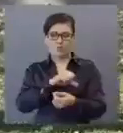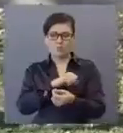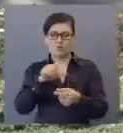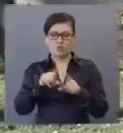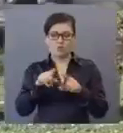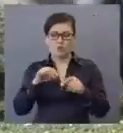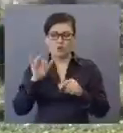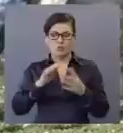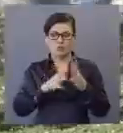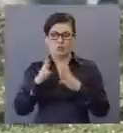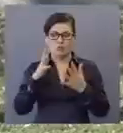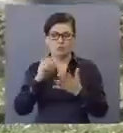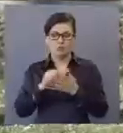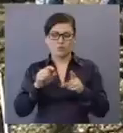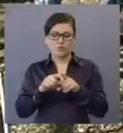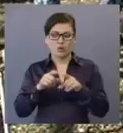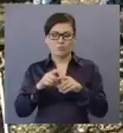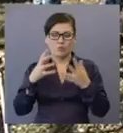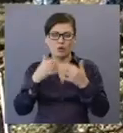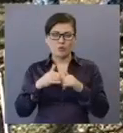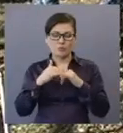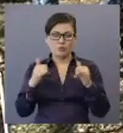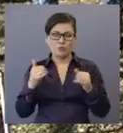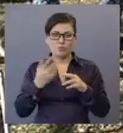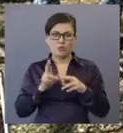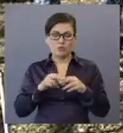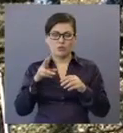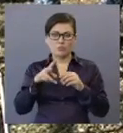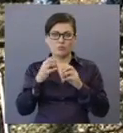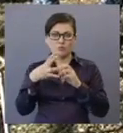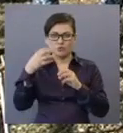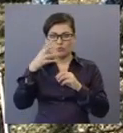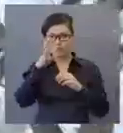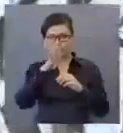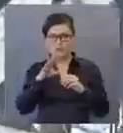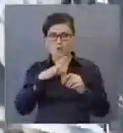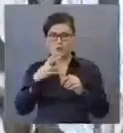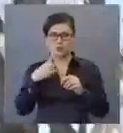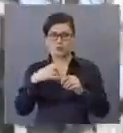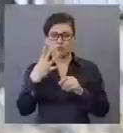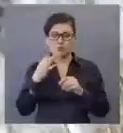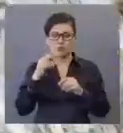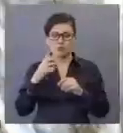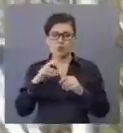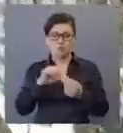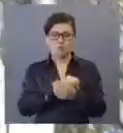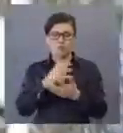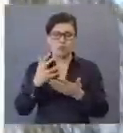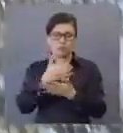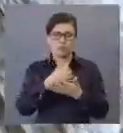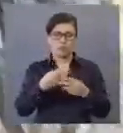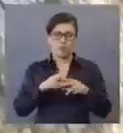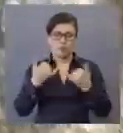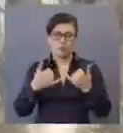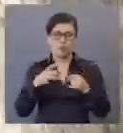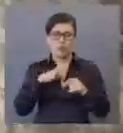контрабанда, шөп өсірумен айналысатындардың қатары көбейіп келеді. 2014 жылдың 4 айында 24 тонна есірткі тәркіленсе, биыл